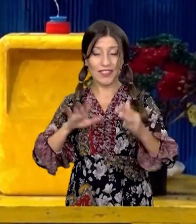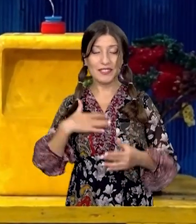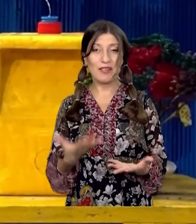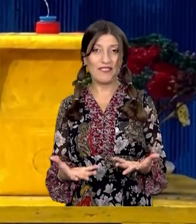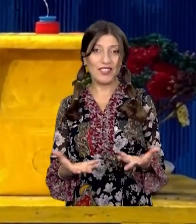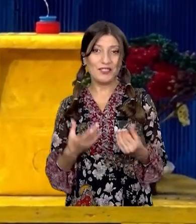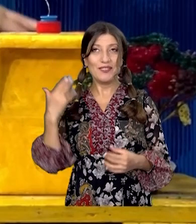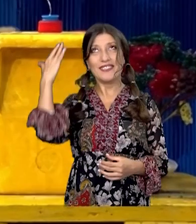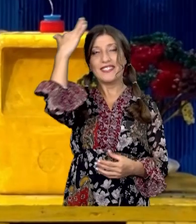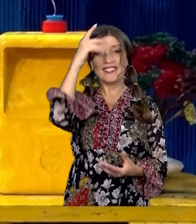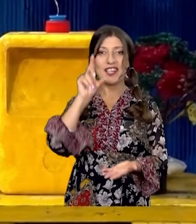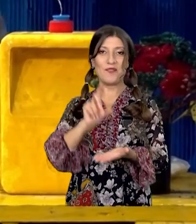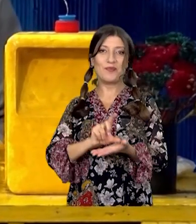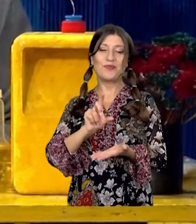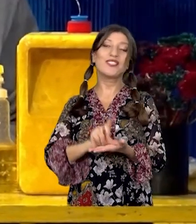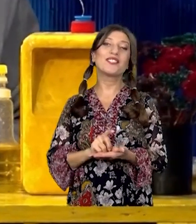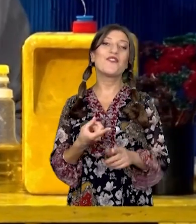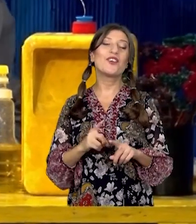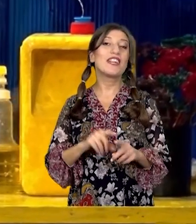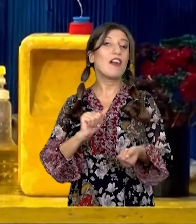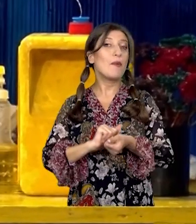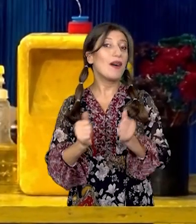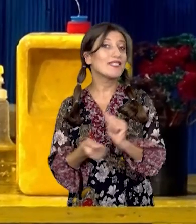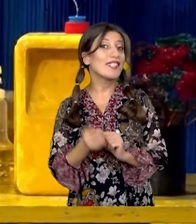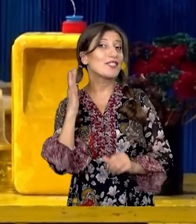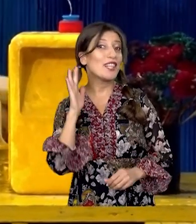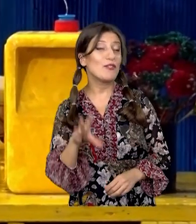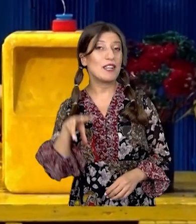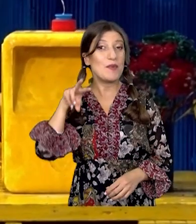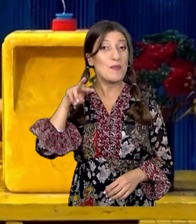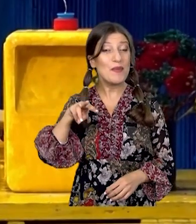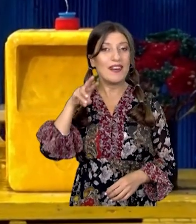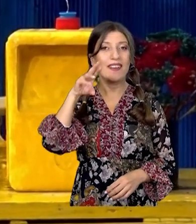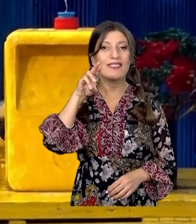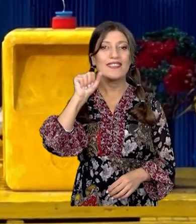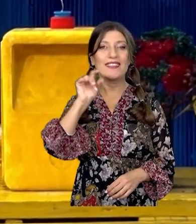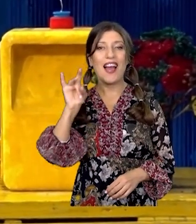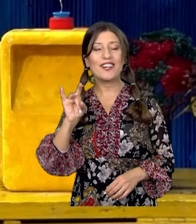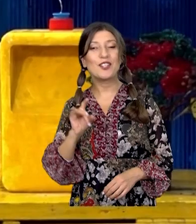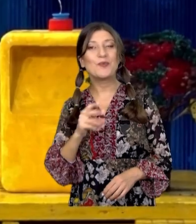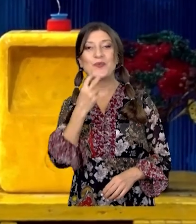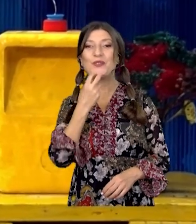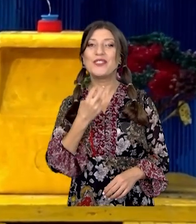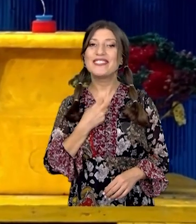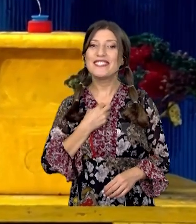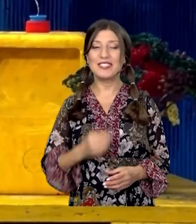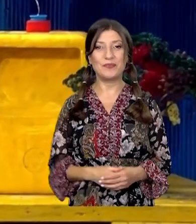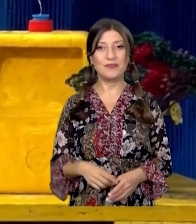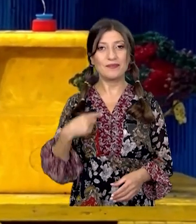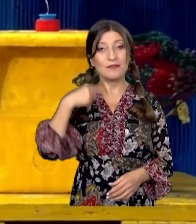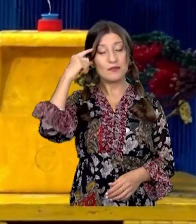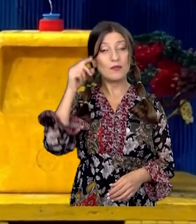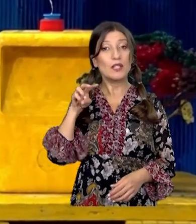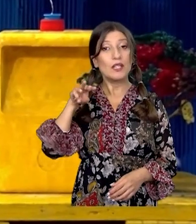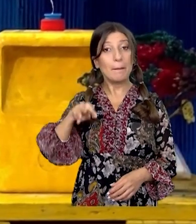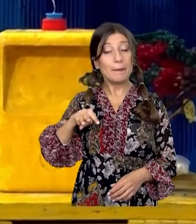կհամոզվեք։ Վերցնում ենք տիեզերական բաժակը, քանի որ պատրաստելու ենք մտարի մուլտֆիլմը։ Ես կարծում